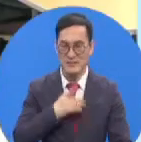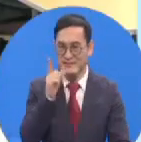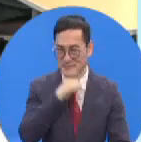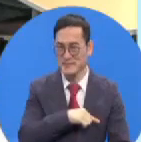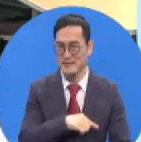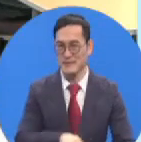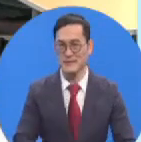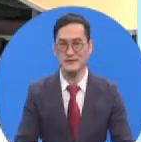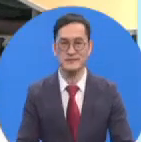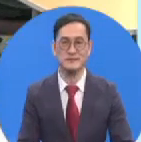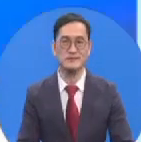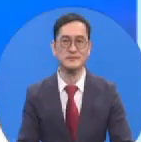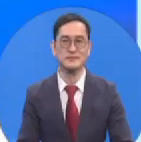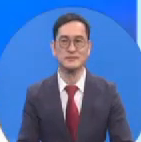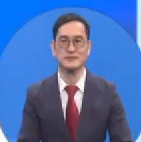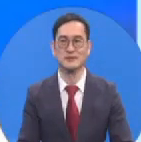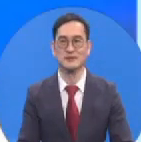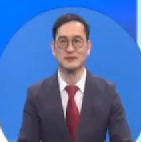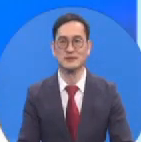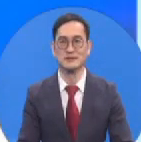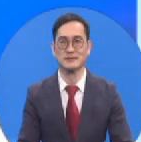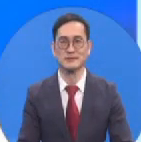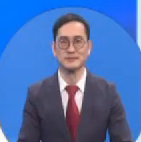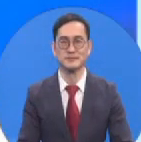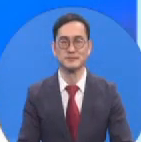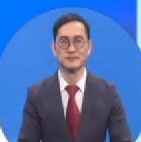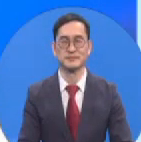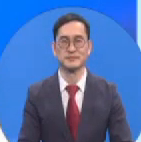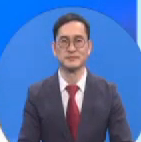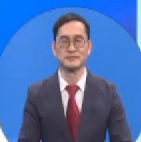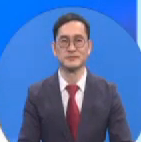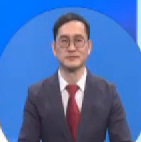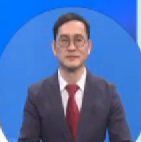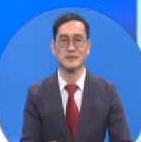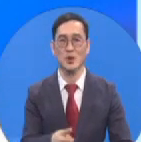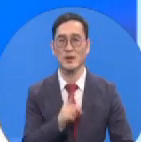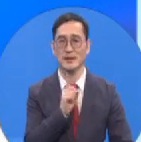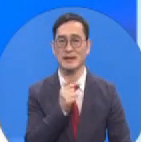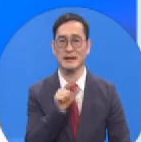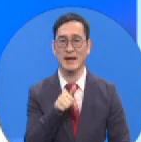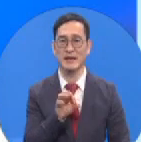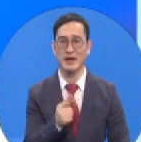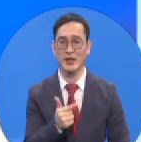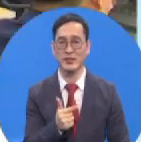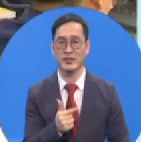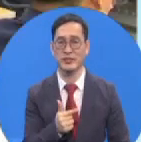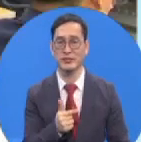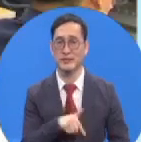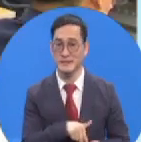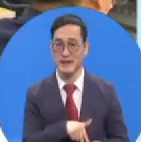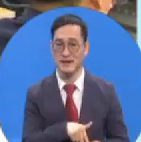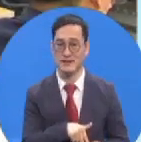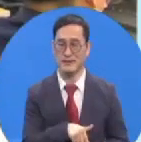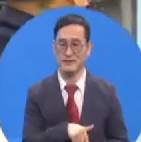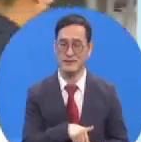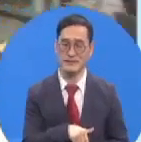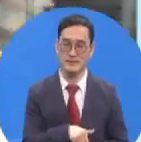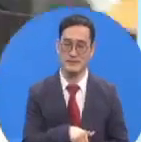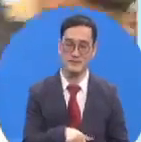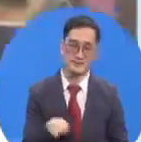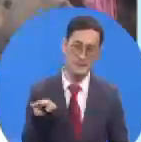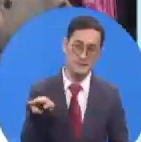그러니까 더더욱 이제 발끈했던 것이고 그 이낙연 그 전 대표 진영에서 바라본다면은 네. 그